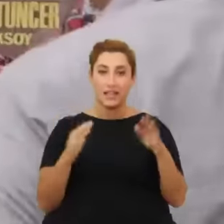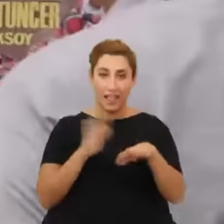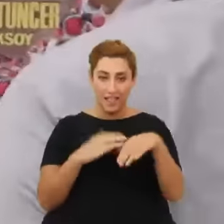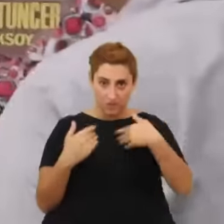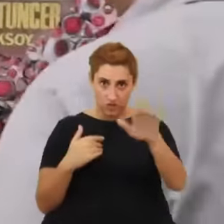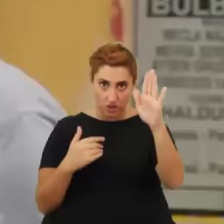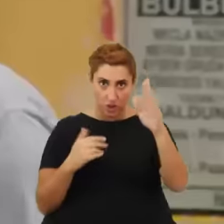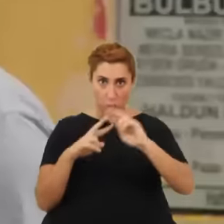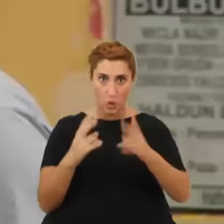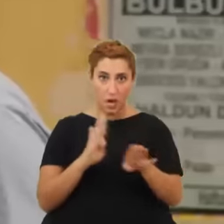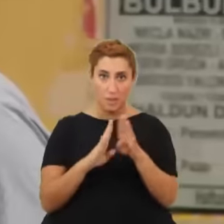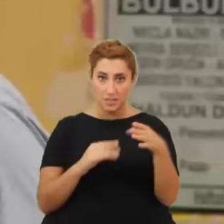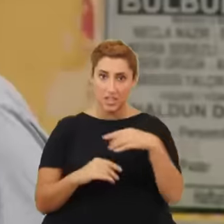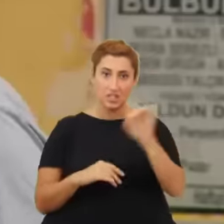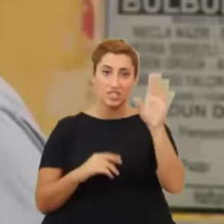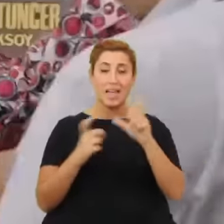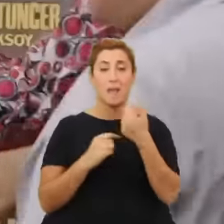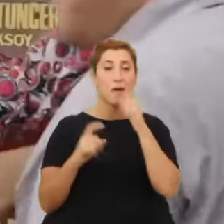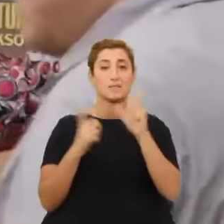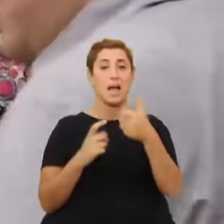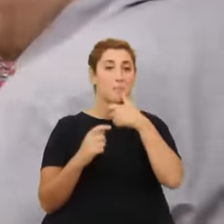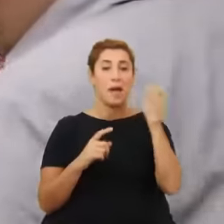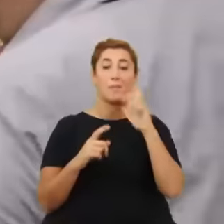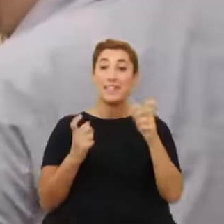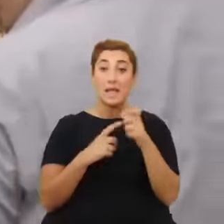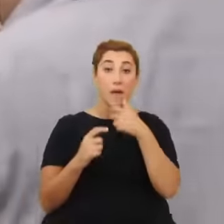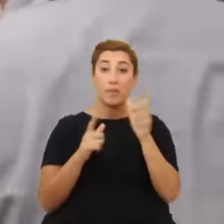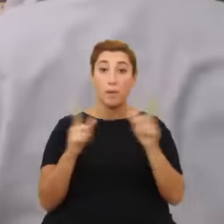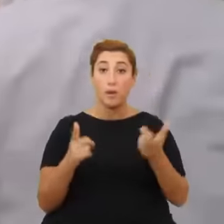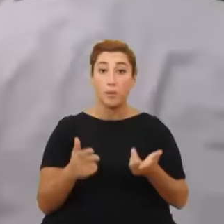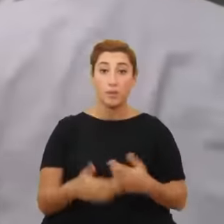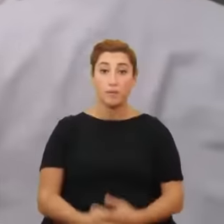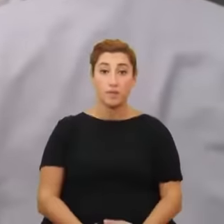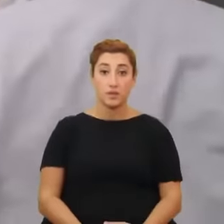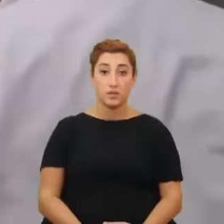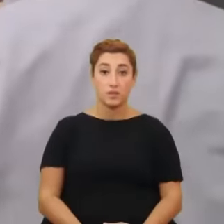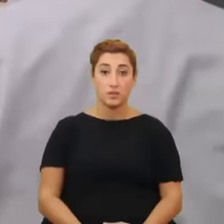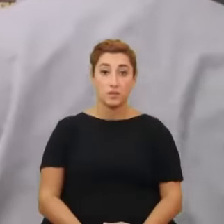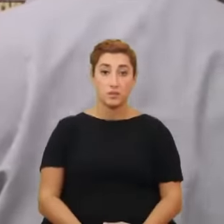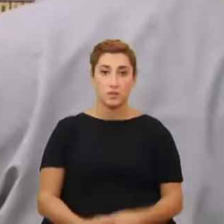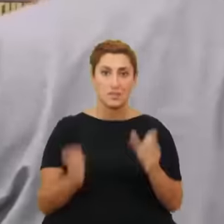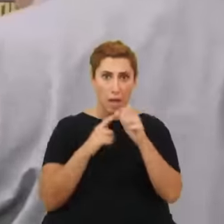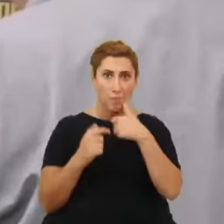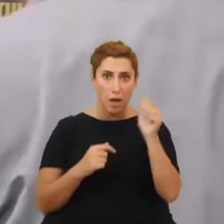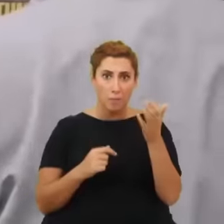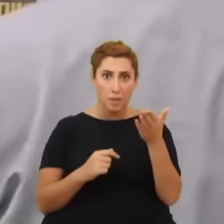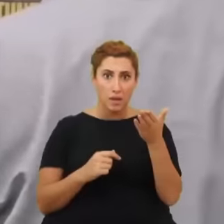çek şu elini dükkanın kapısından Sami abi, Sami abi. Ne Sami abisi? Aygun cama döndü. Sami